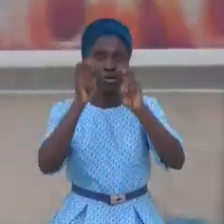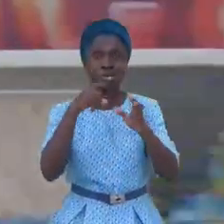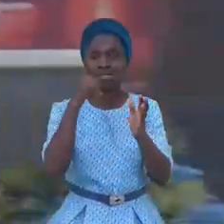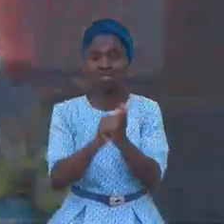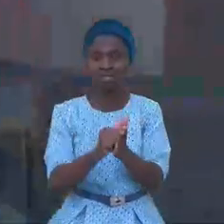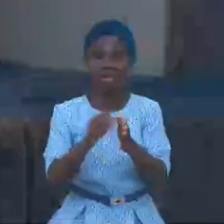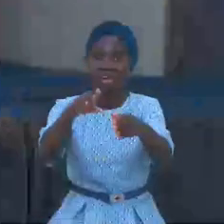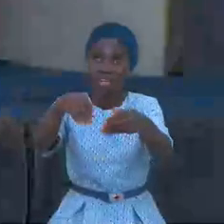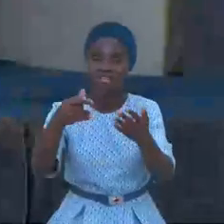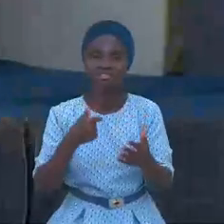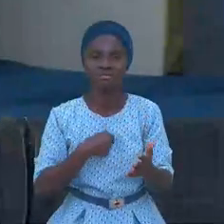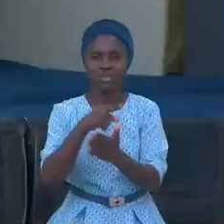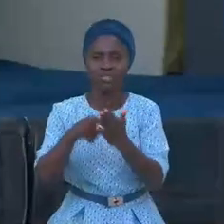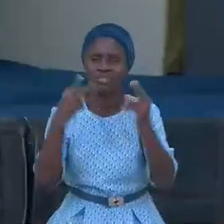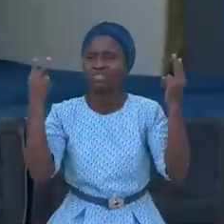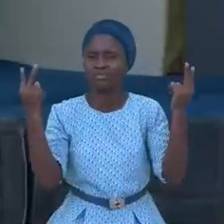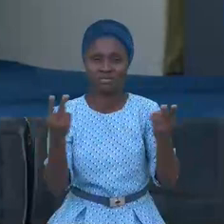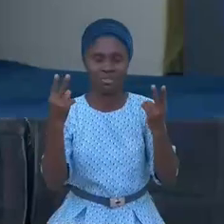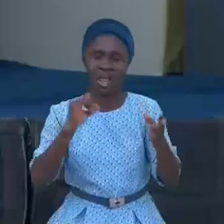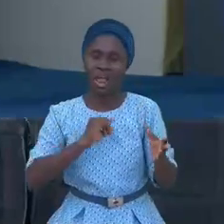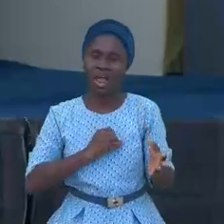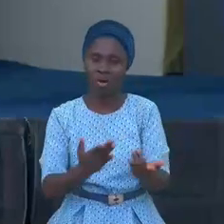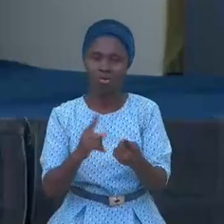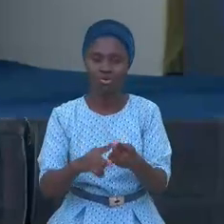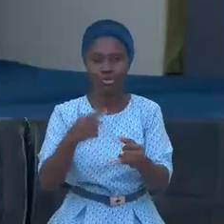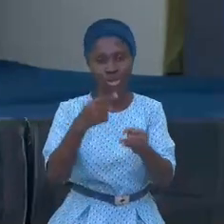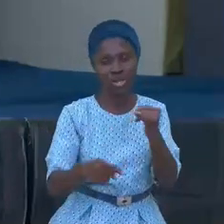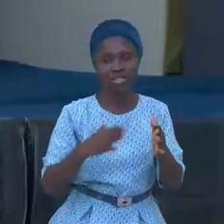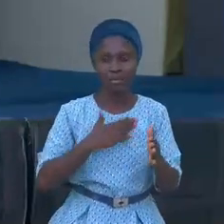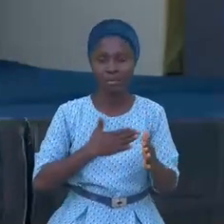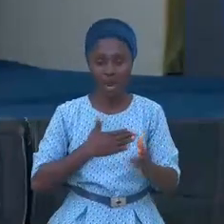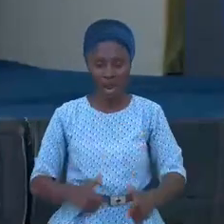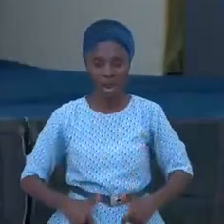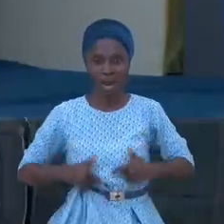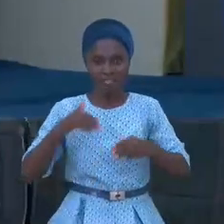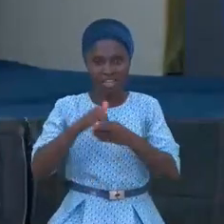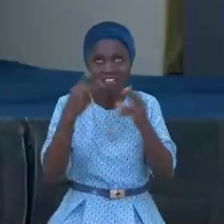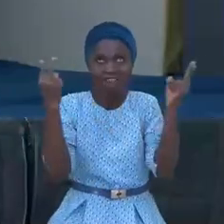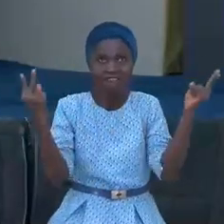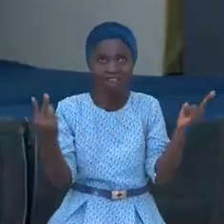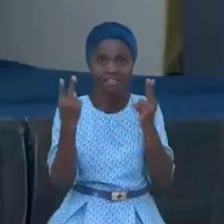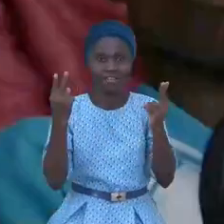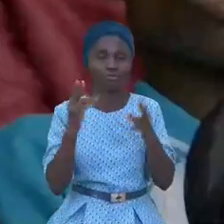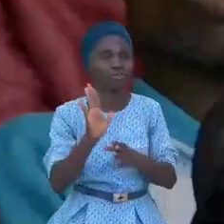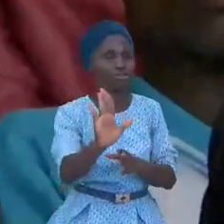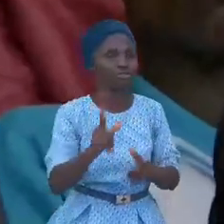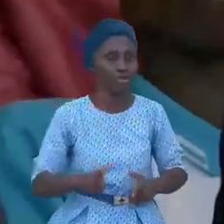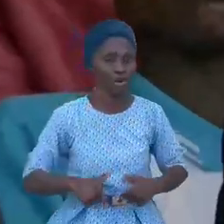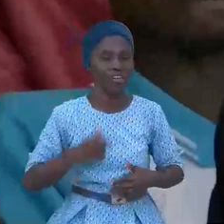Donne-moi cette victoire. Ma vie, ta vie finira dans la victoire.